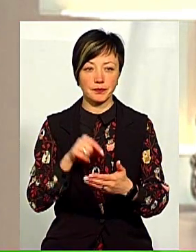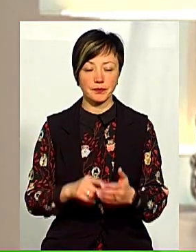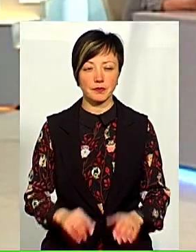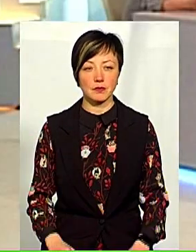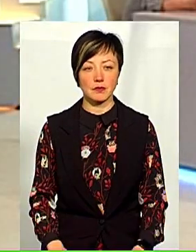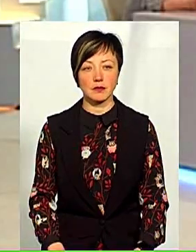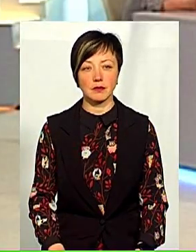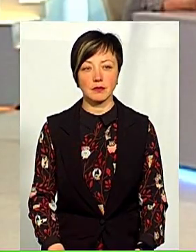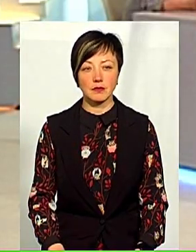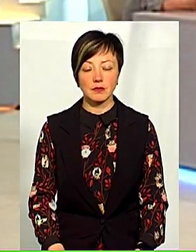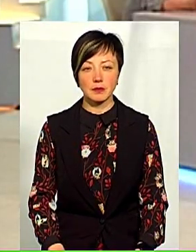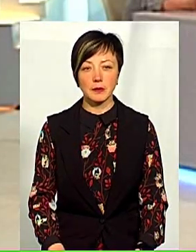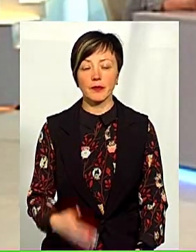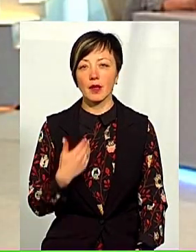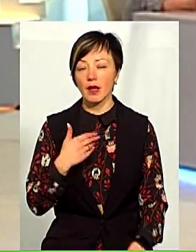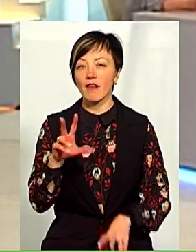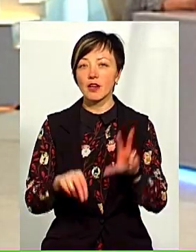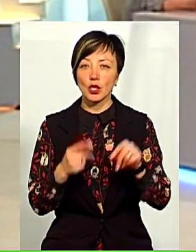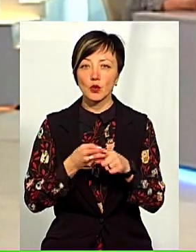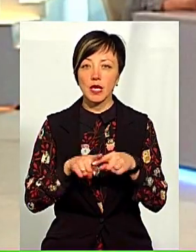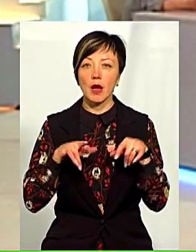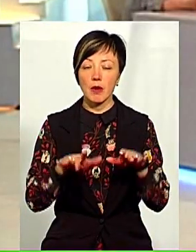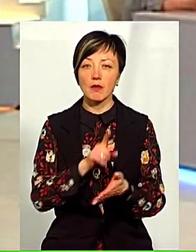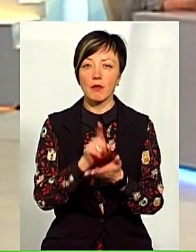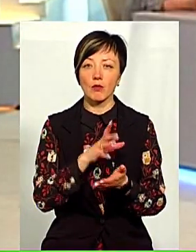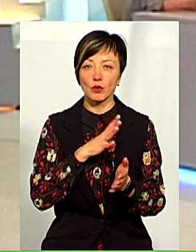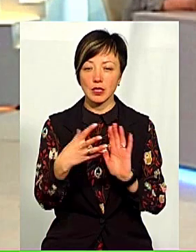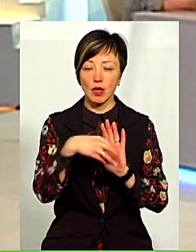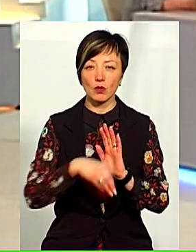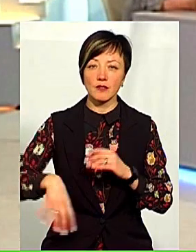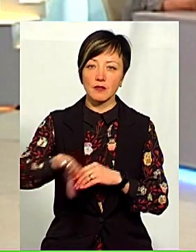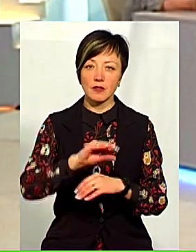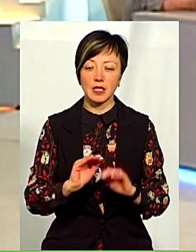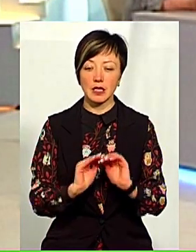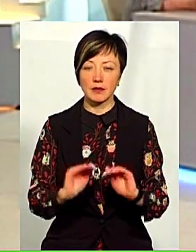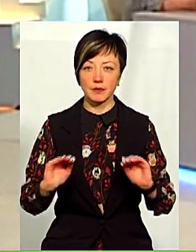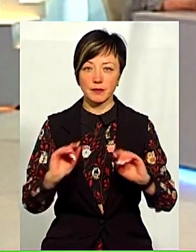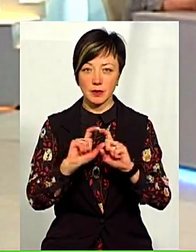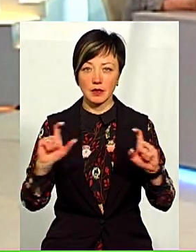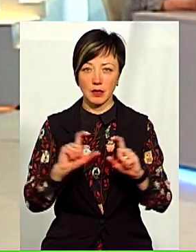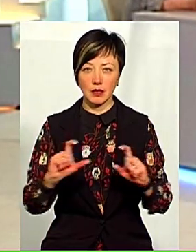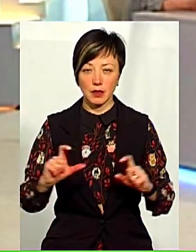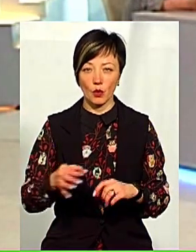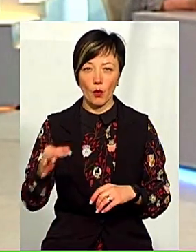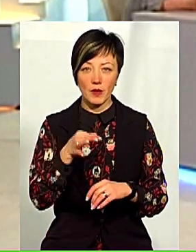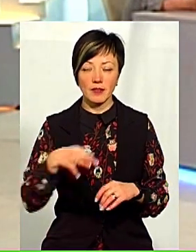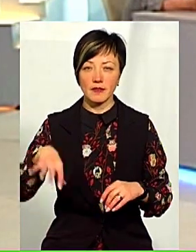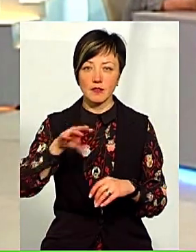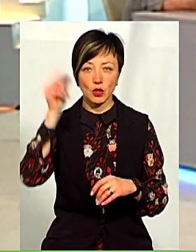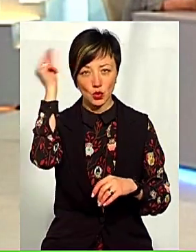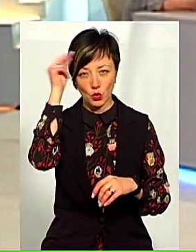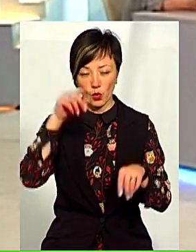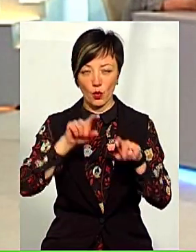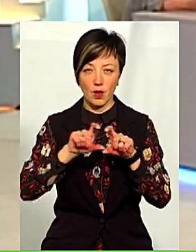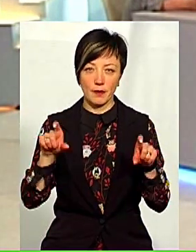кампанії? Ну, я вважаю, що до цієї кампанії мають бути залучені всі дошкільні навчальні заклади області і всі